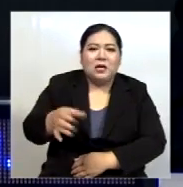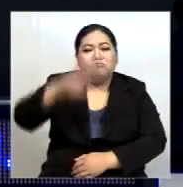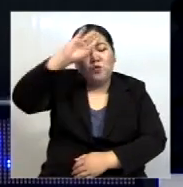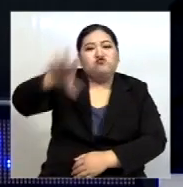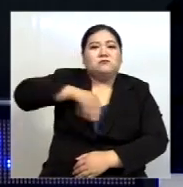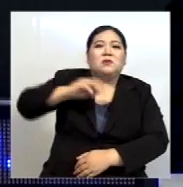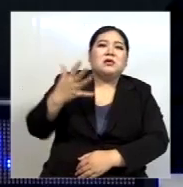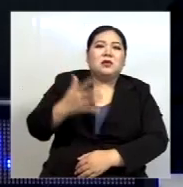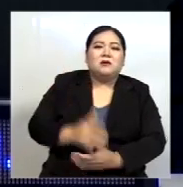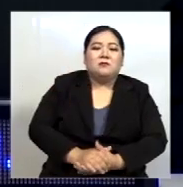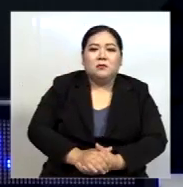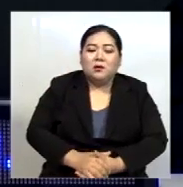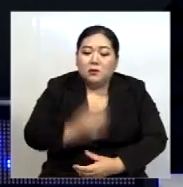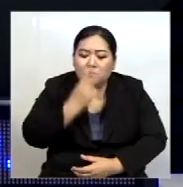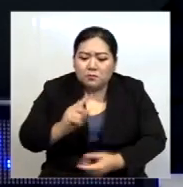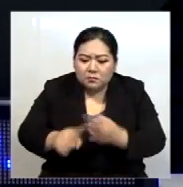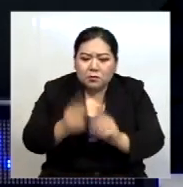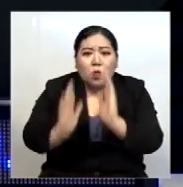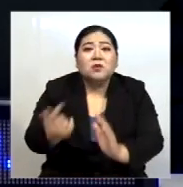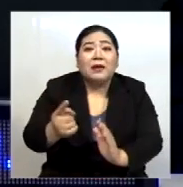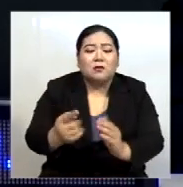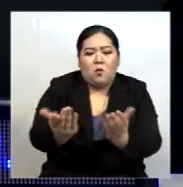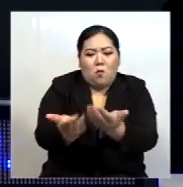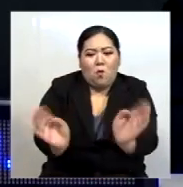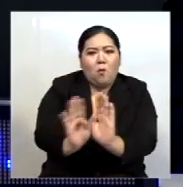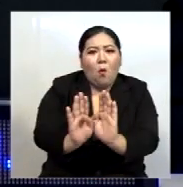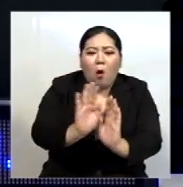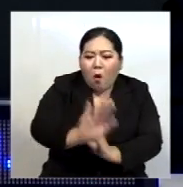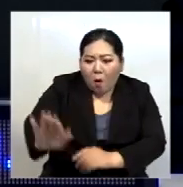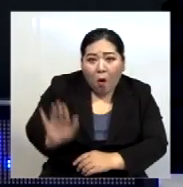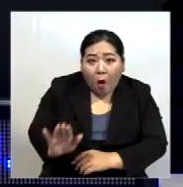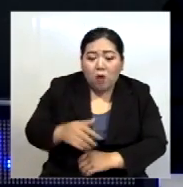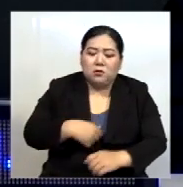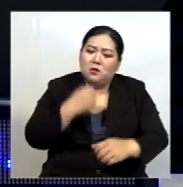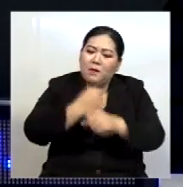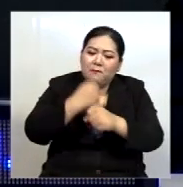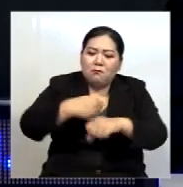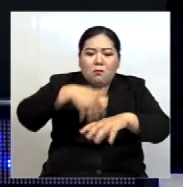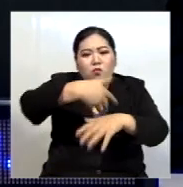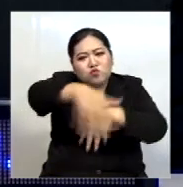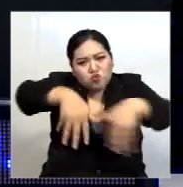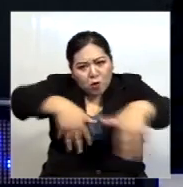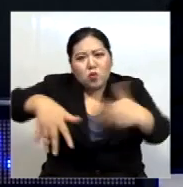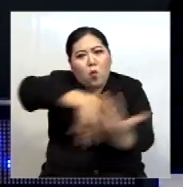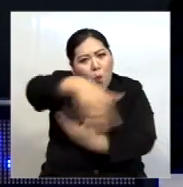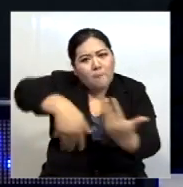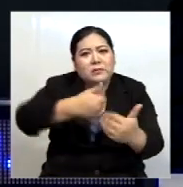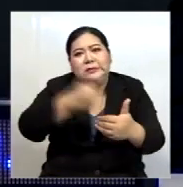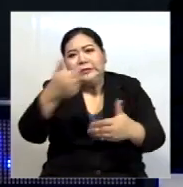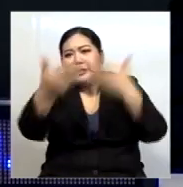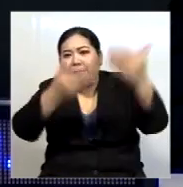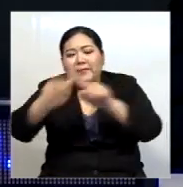ครัวของกลุ่มนี้นะครับแล้วก็เพื่อนนะครับแล้วก็กิจกรรมที่เข้าไปร่วมงาน